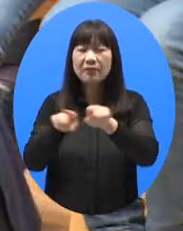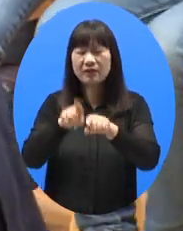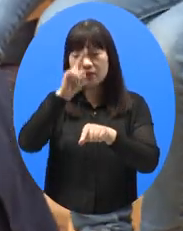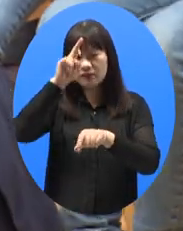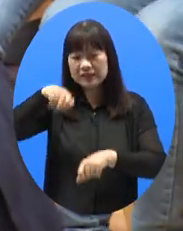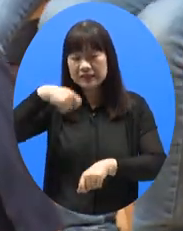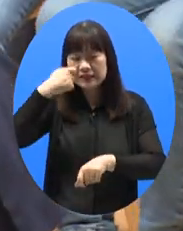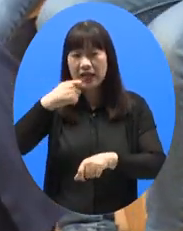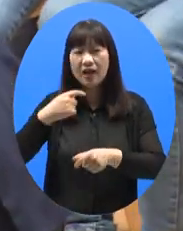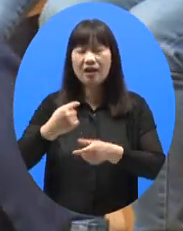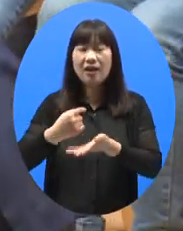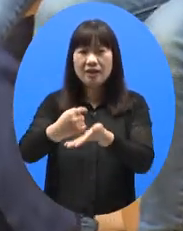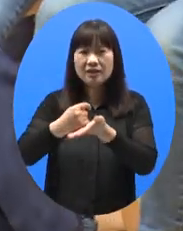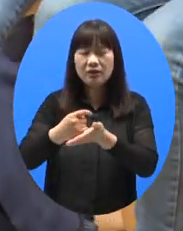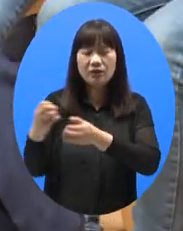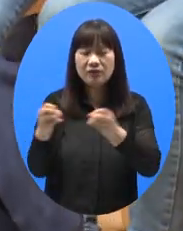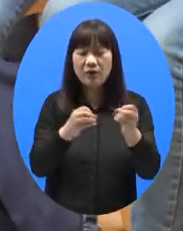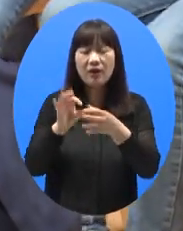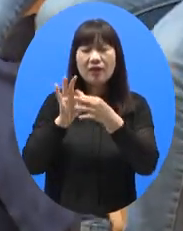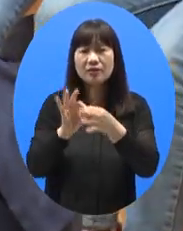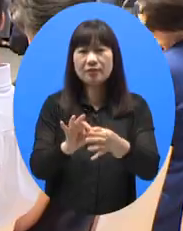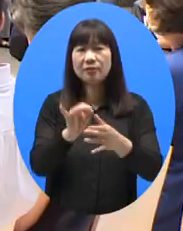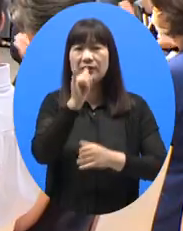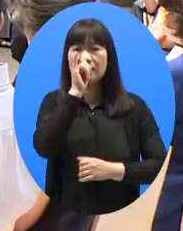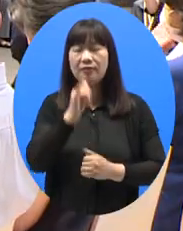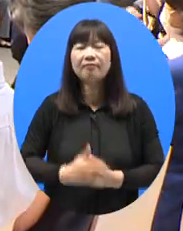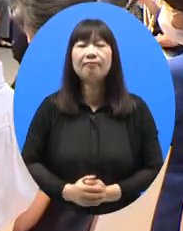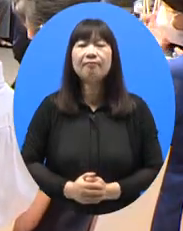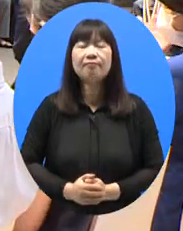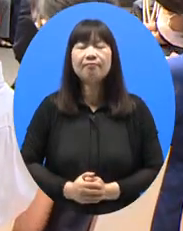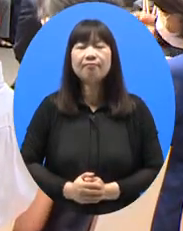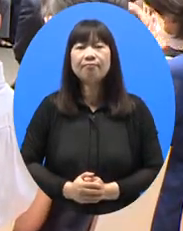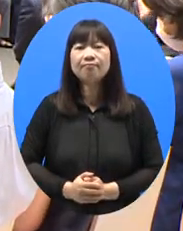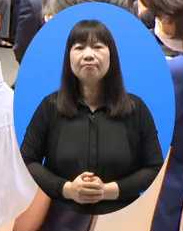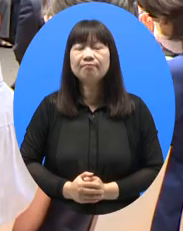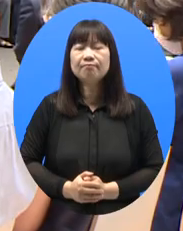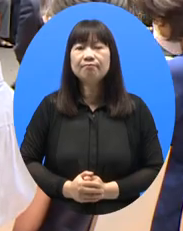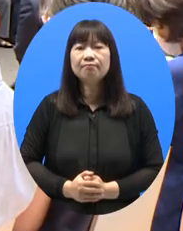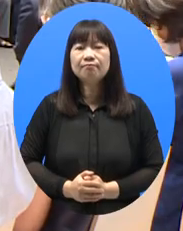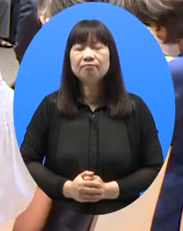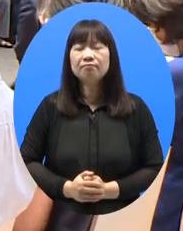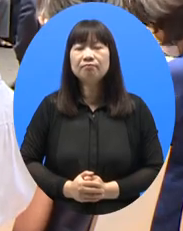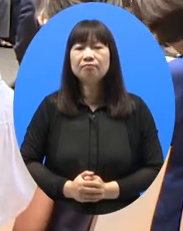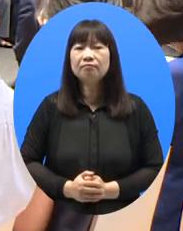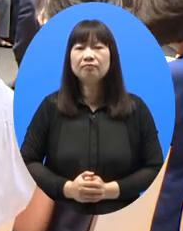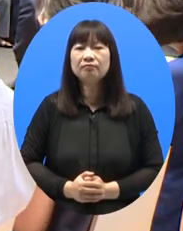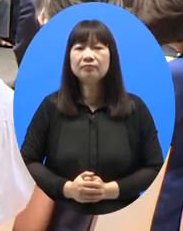함께하며 의견을 나누는 시간을 이어갔습니다. 경기지TV 이슬비입니다.